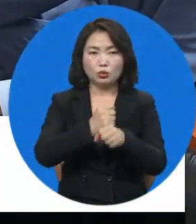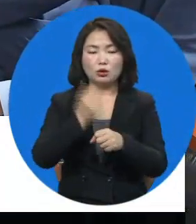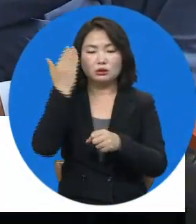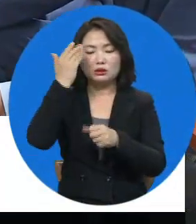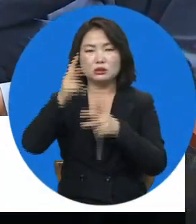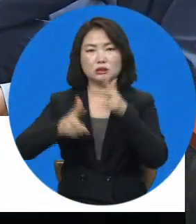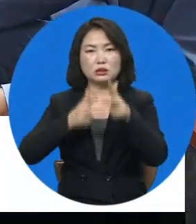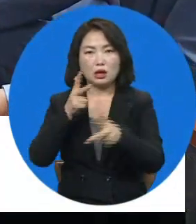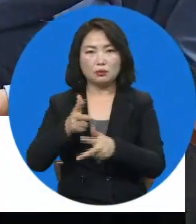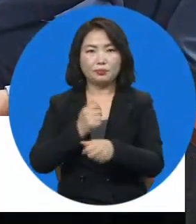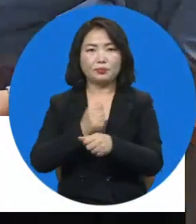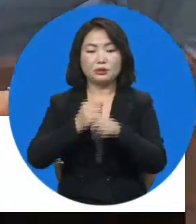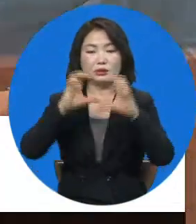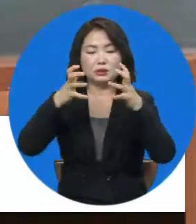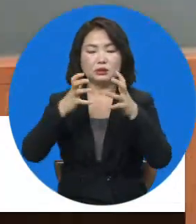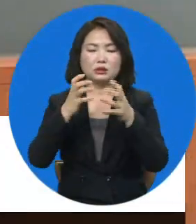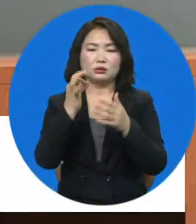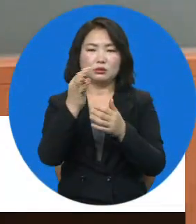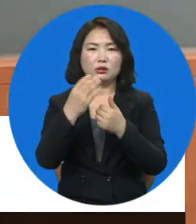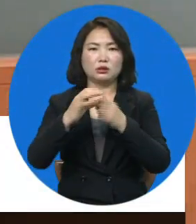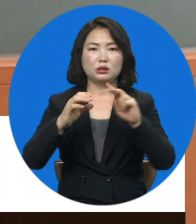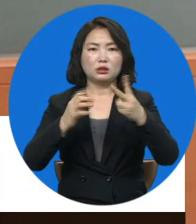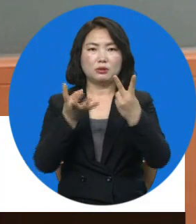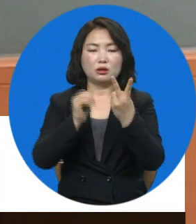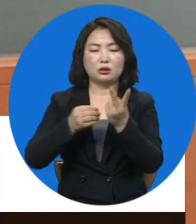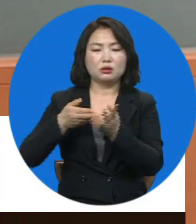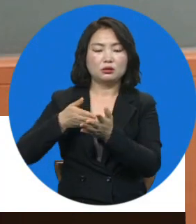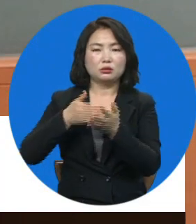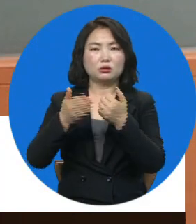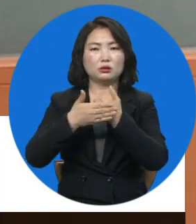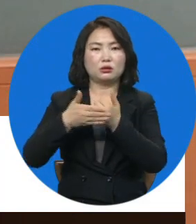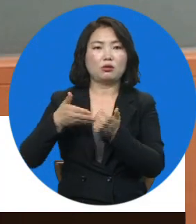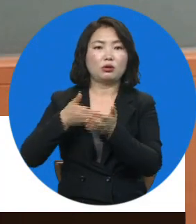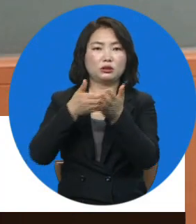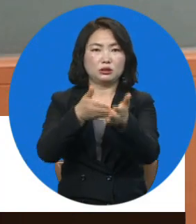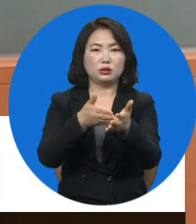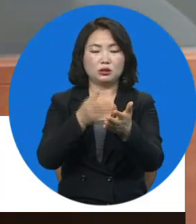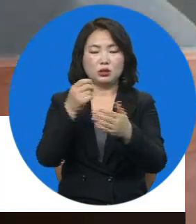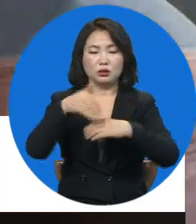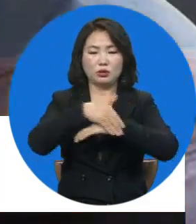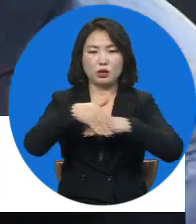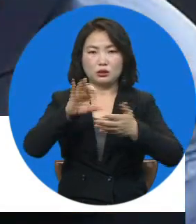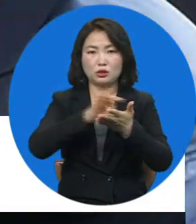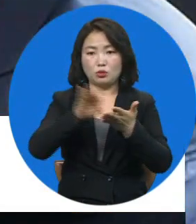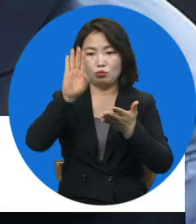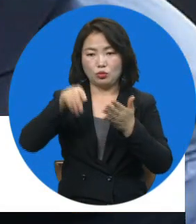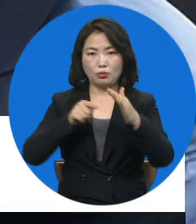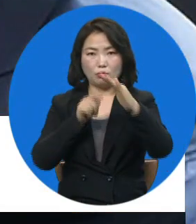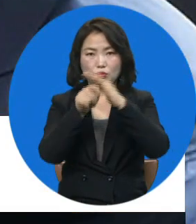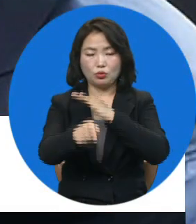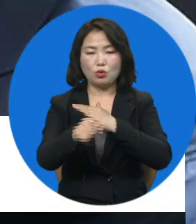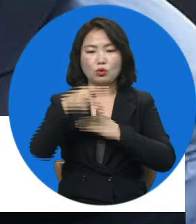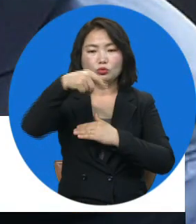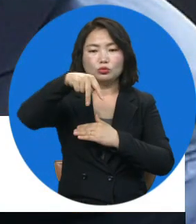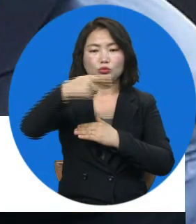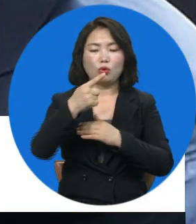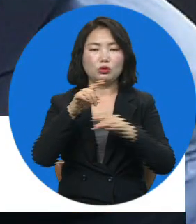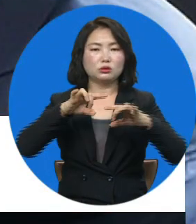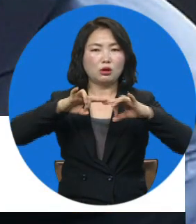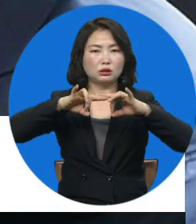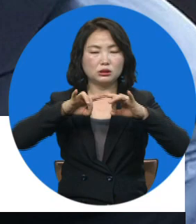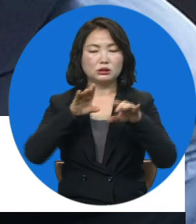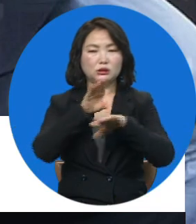국비 200억 원을 지원해 달라고 거니 했습니다 이어서 b 백제 정부를 방문해 수소 전기차